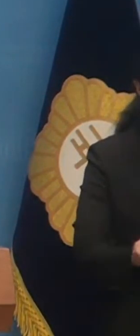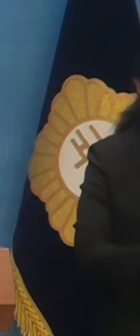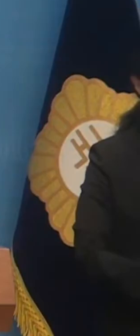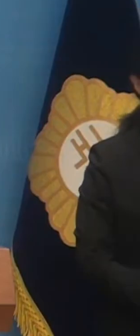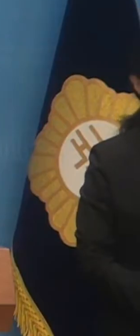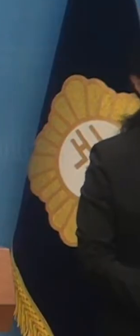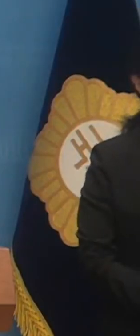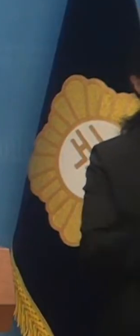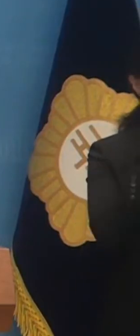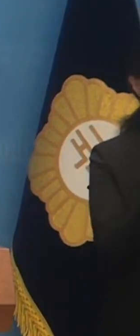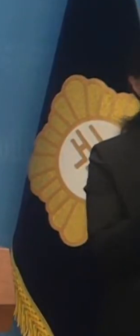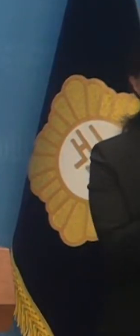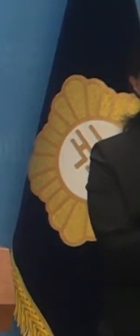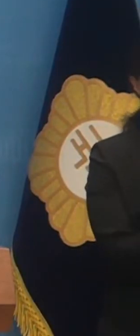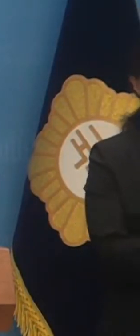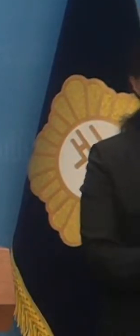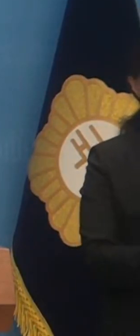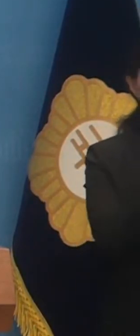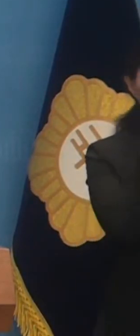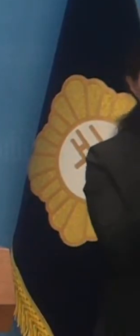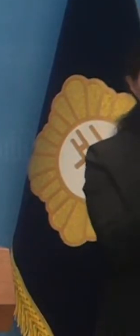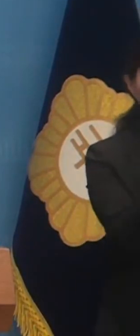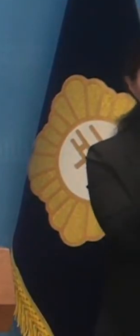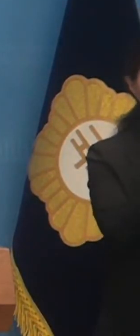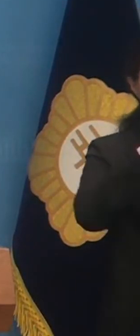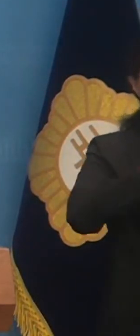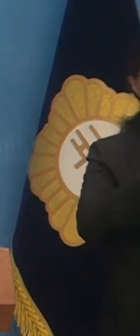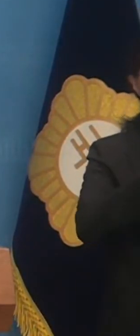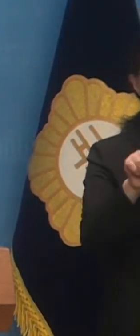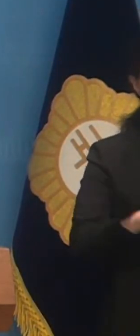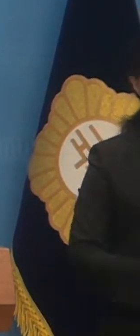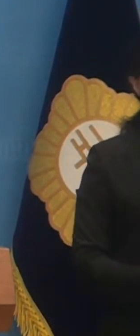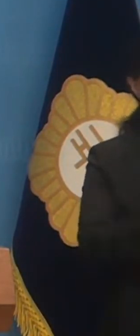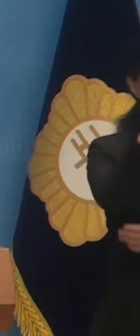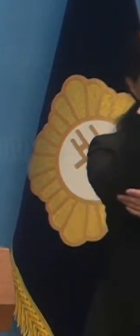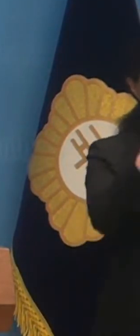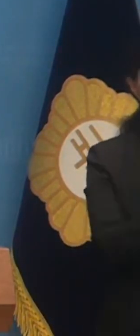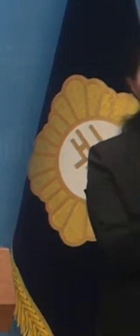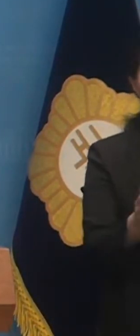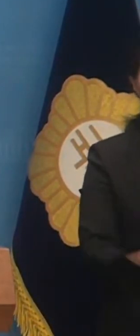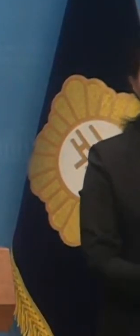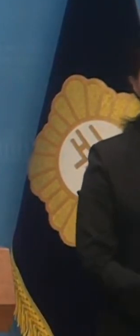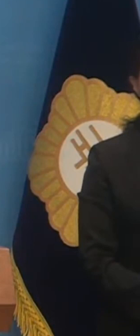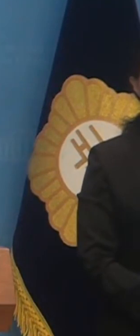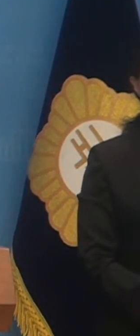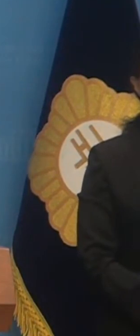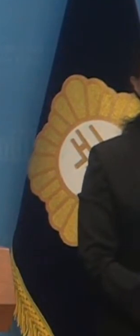안녕하십니까. 더불어민주당 대변인 황정화입니다. 브리핑 시작하겠습니다.